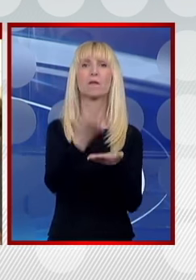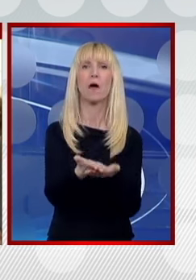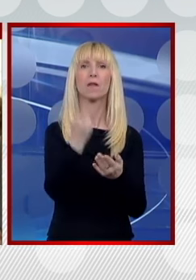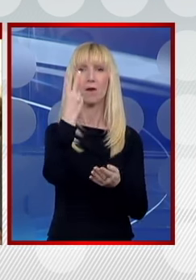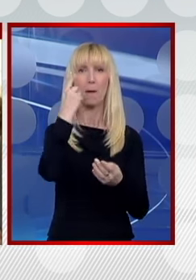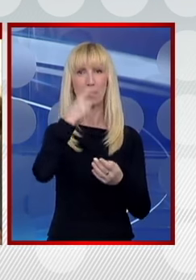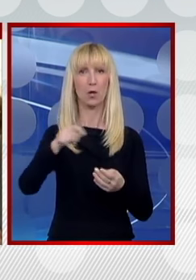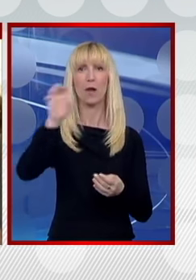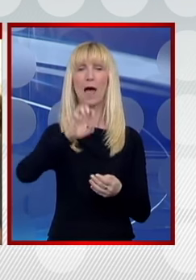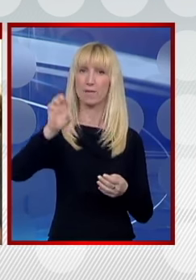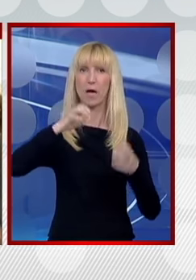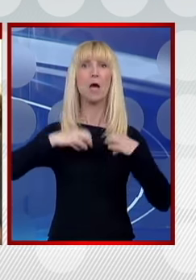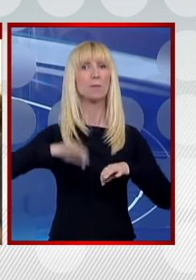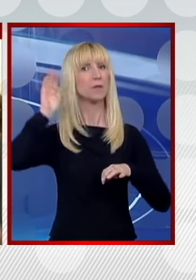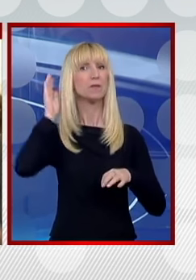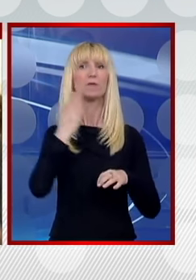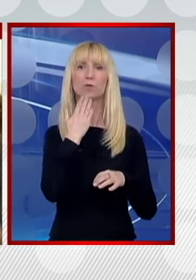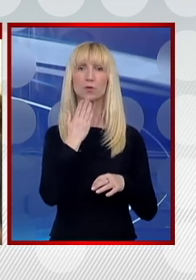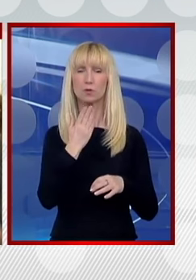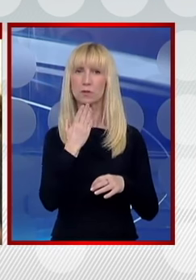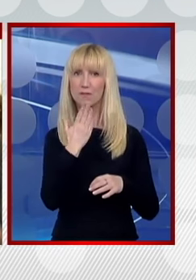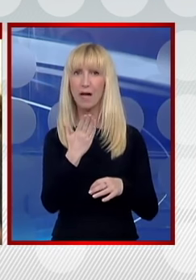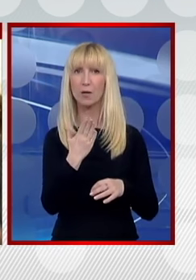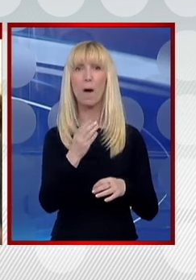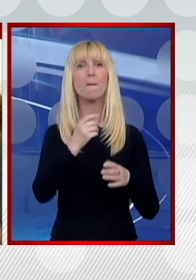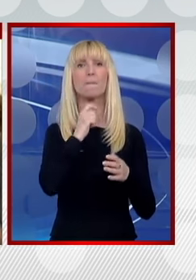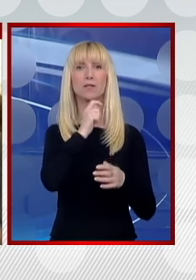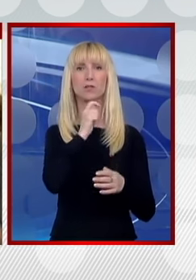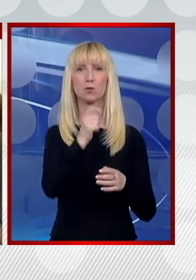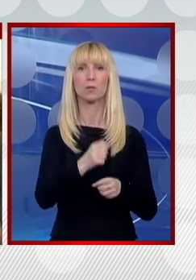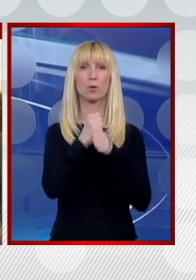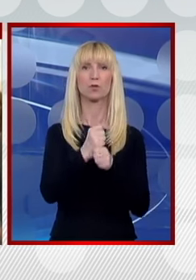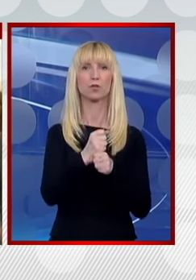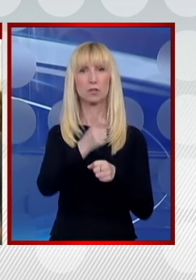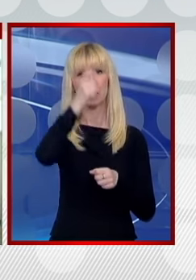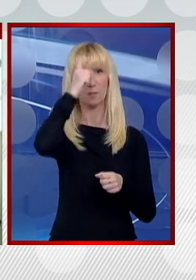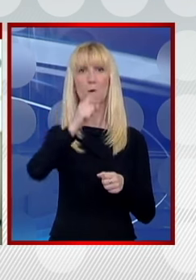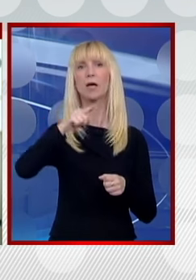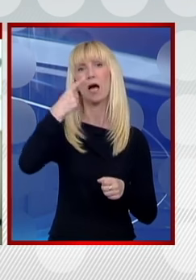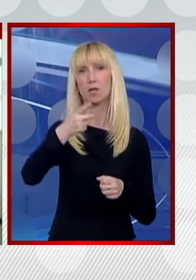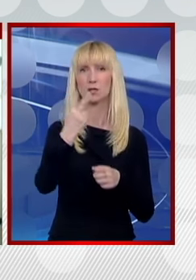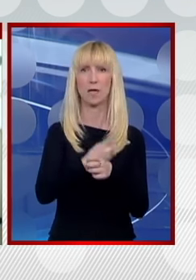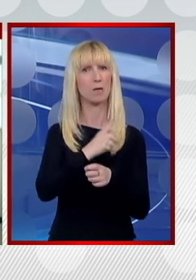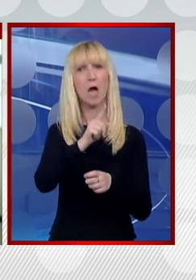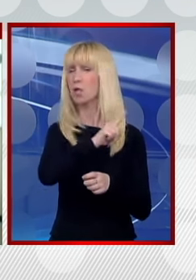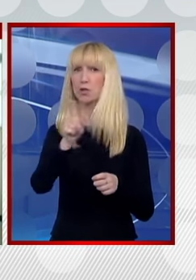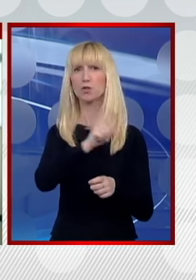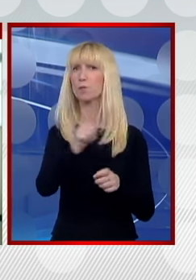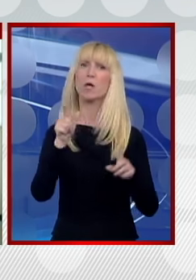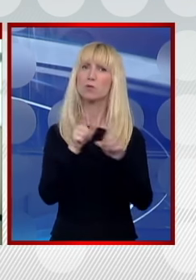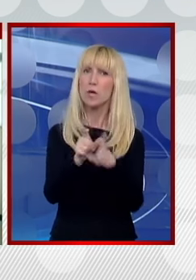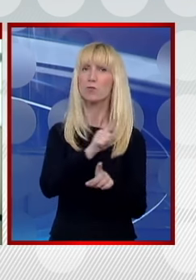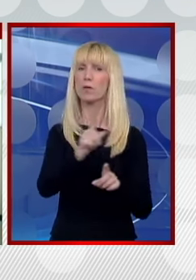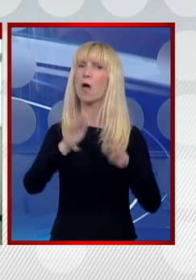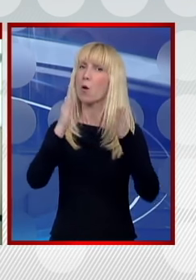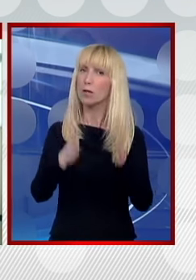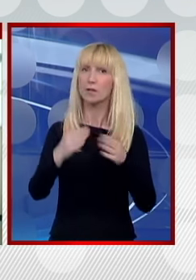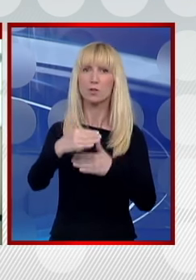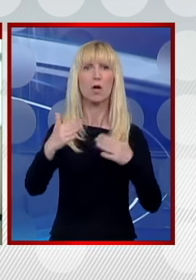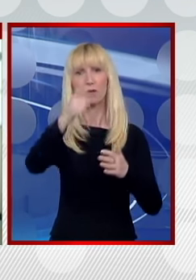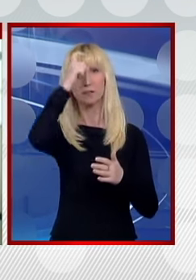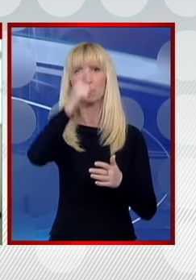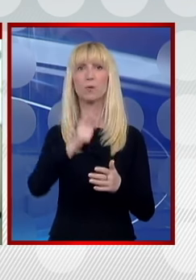evra. Premijer Vučić zahvalio se Mađarskoj na podršci Srbiji, navodeći da ta zemlja ničim ne ucenjuje i ne ograničava